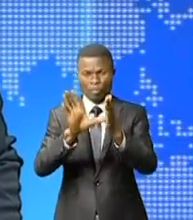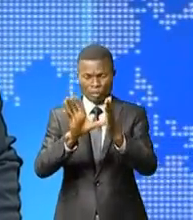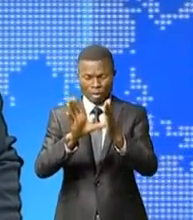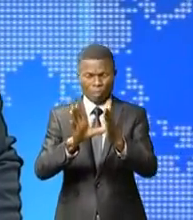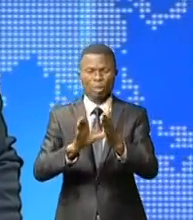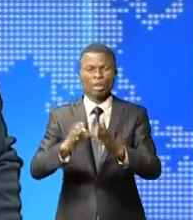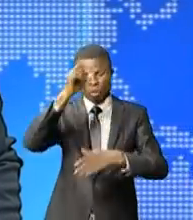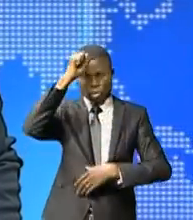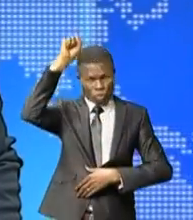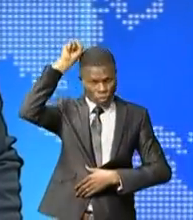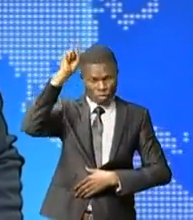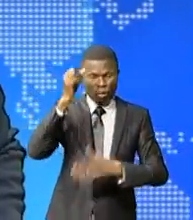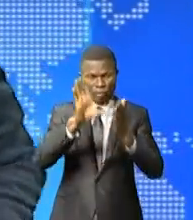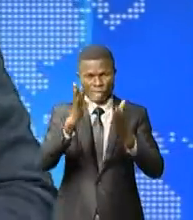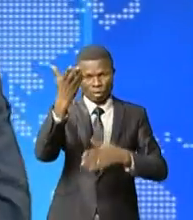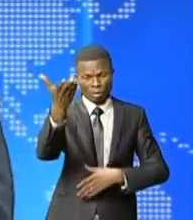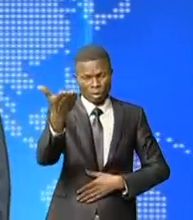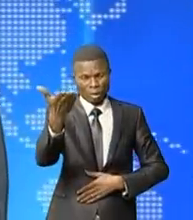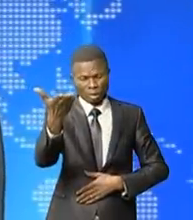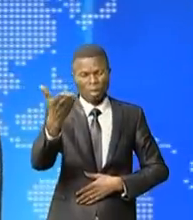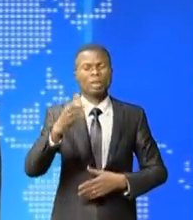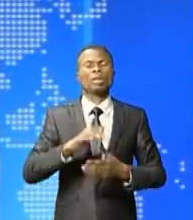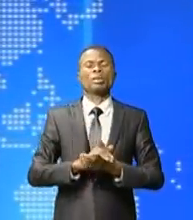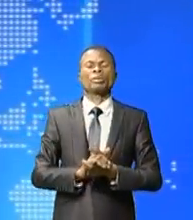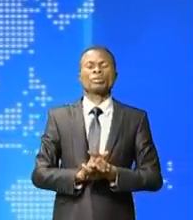du Soudan. Regardez nos correspondants